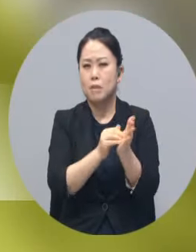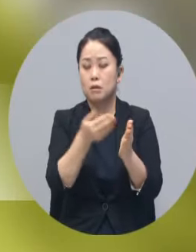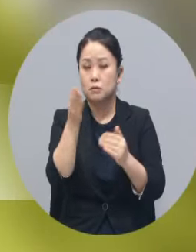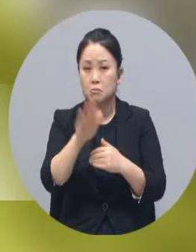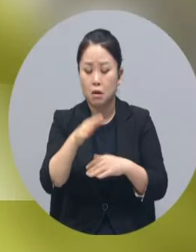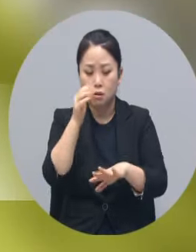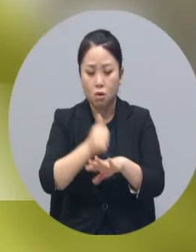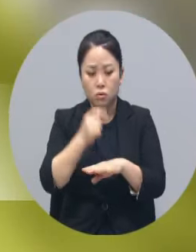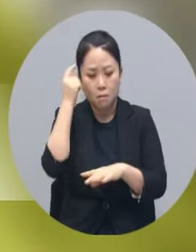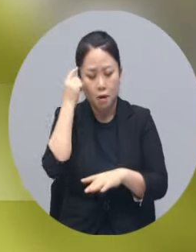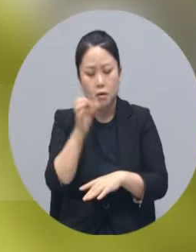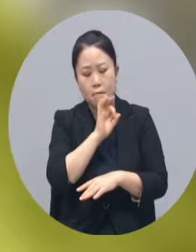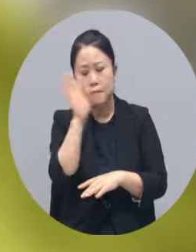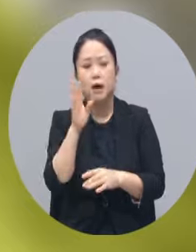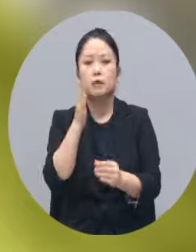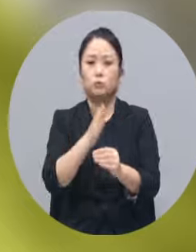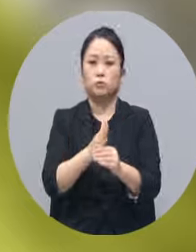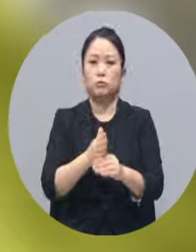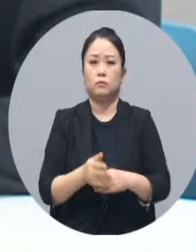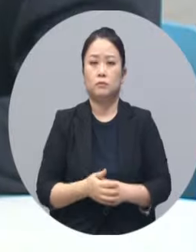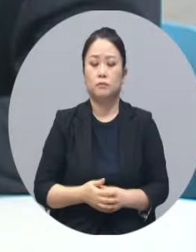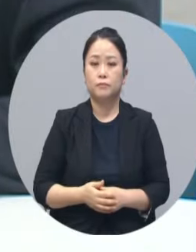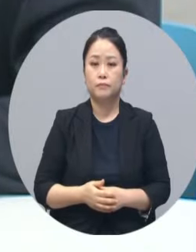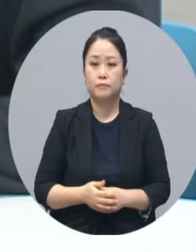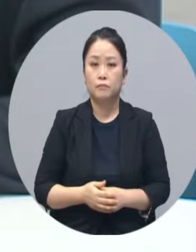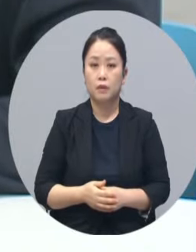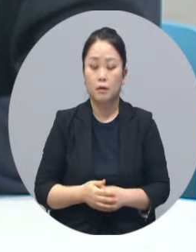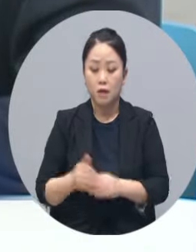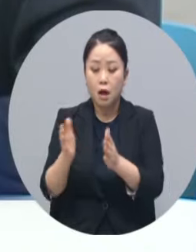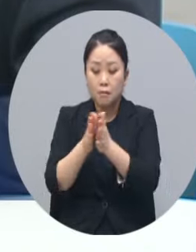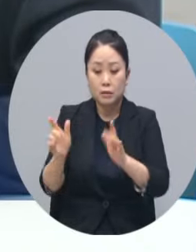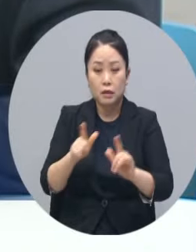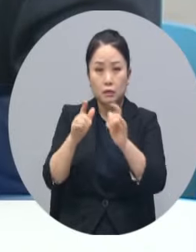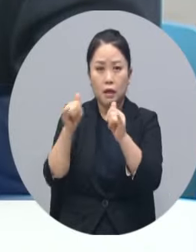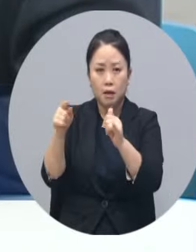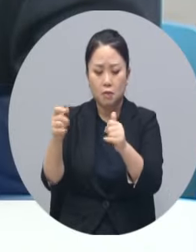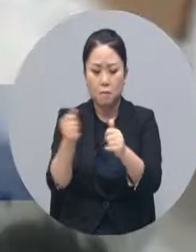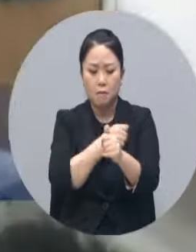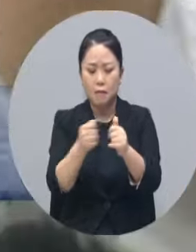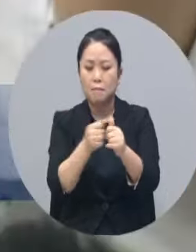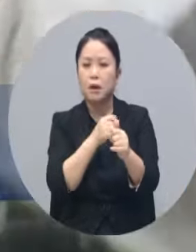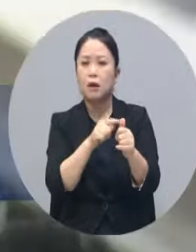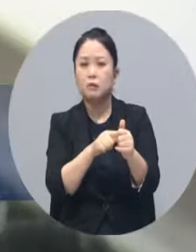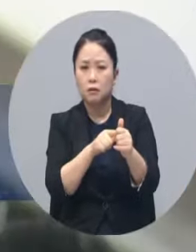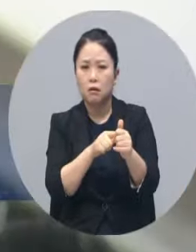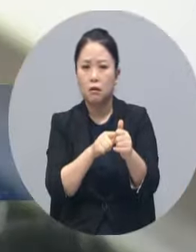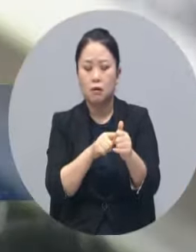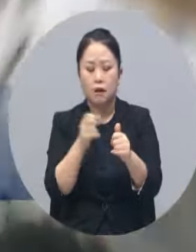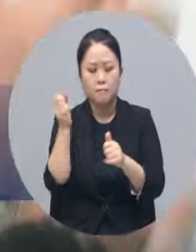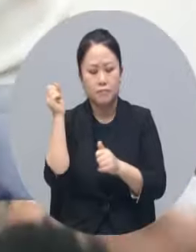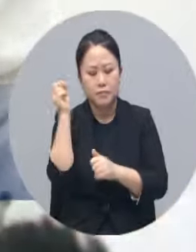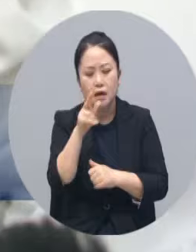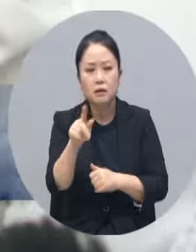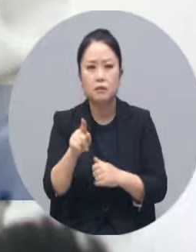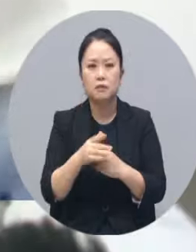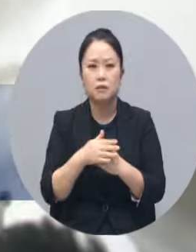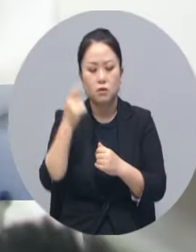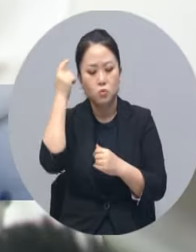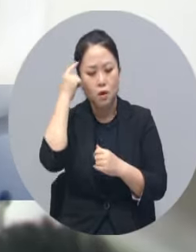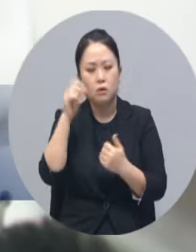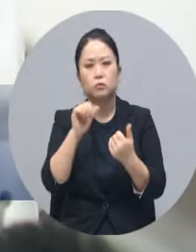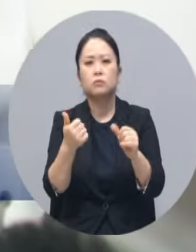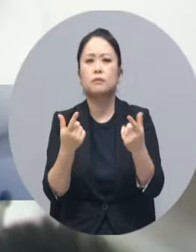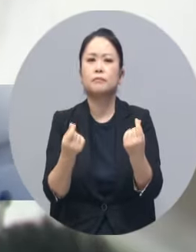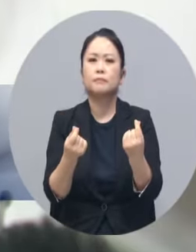경비원은 결국 뇌사 상태에 빠졌습니다. 입주민이 그런 폭력을 행사해가지고 하루아침 내 지금 뇌는